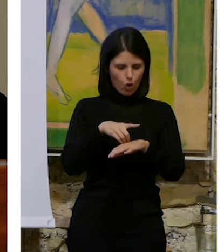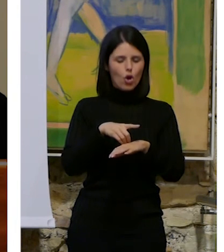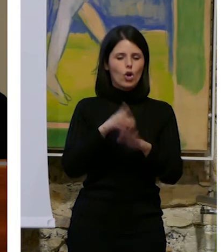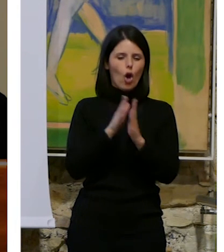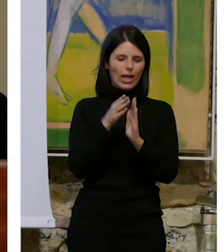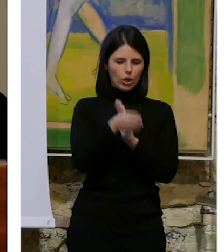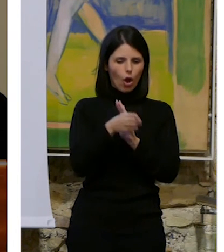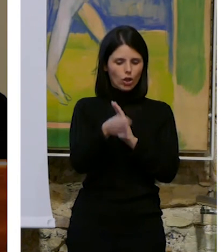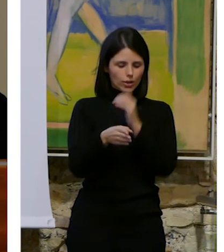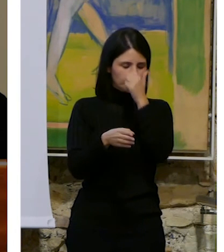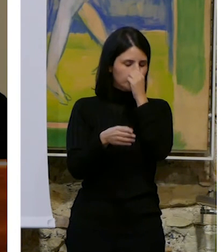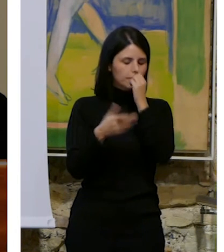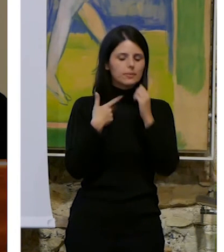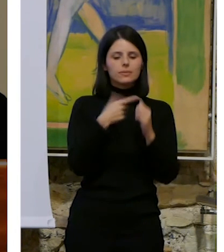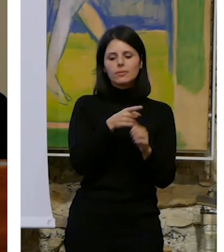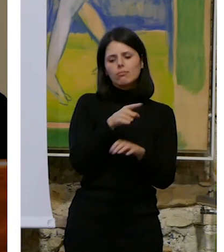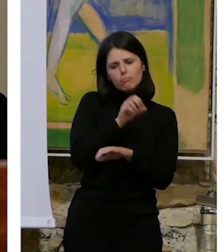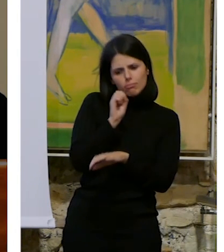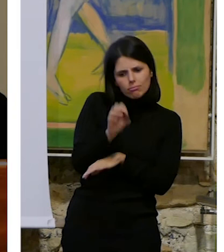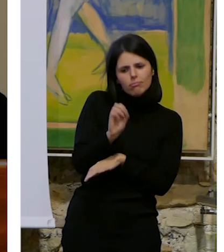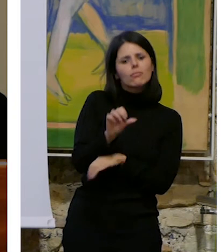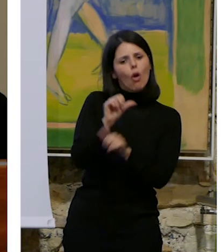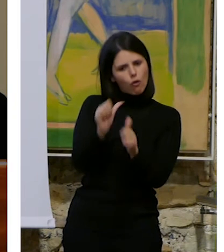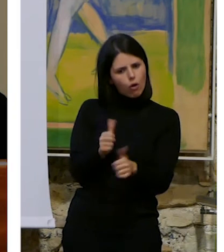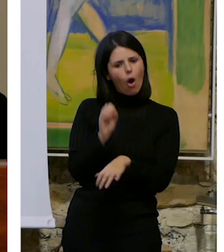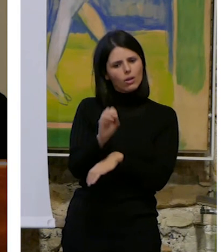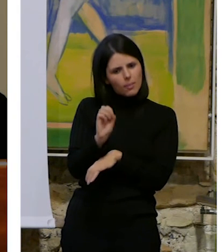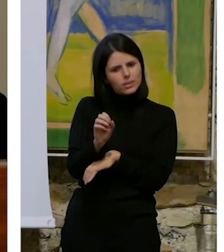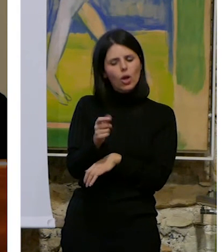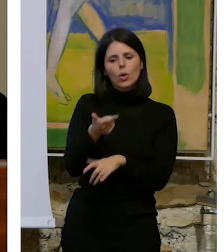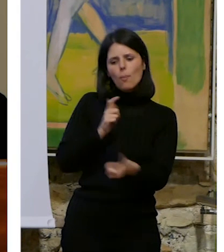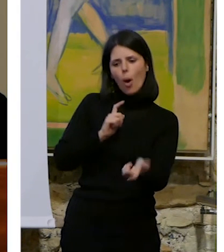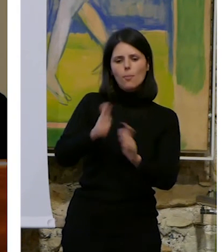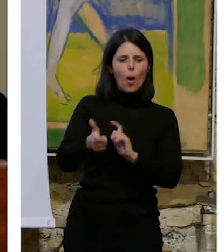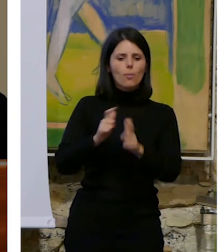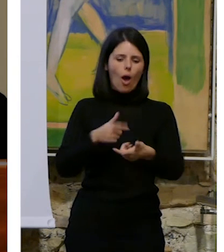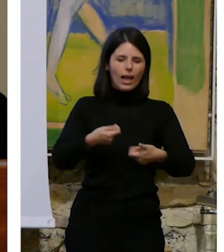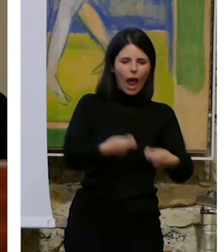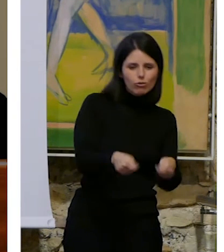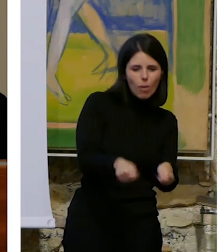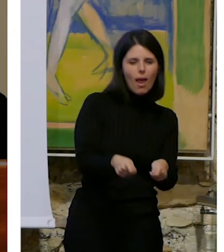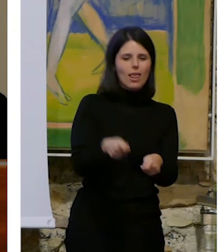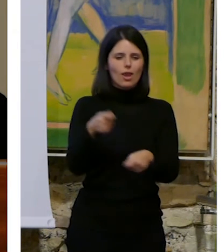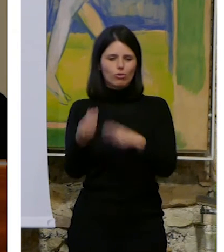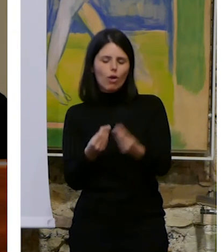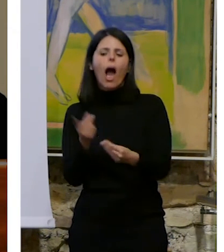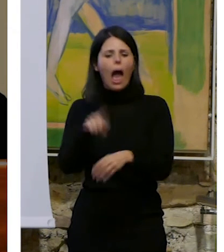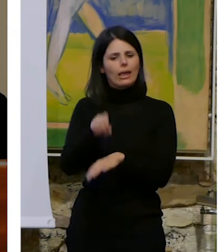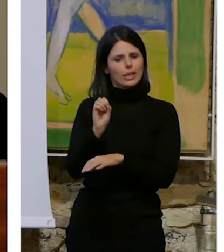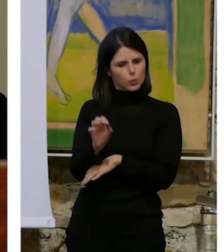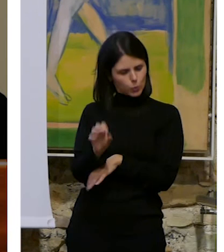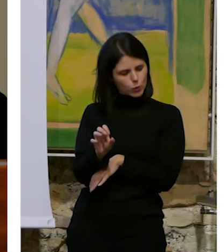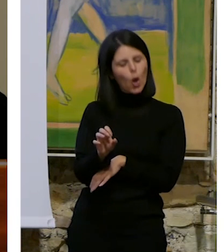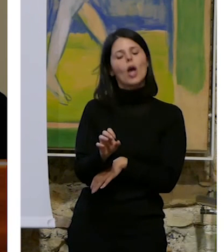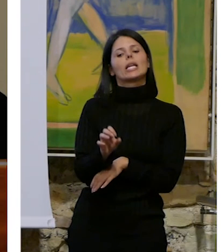lui li lamenava per una certa direzione, ma li formava un po' di ping pong, un po' di calcio balilla e un po' di istruzione. Poi